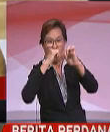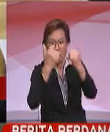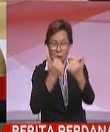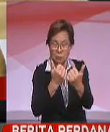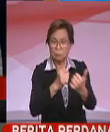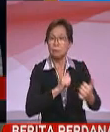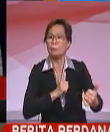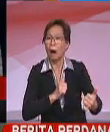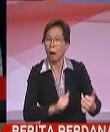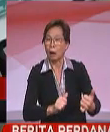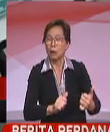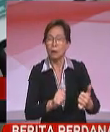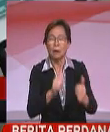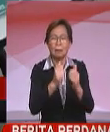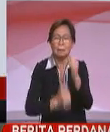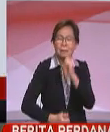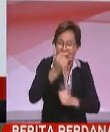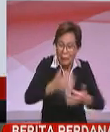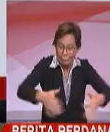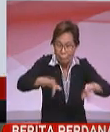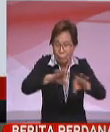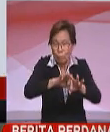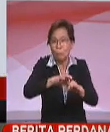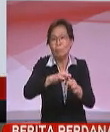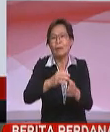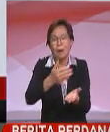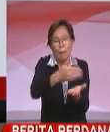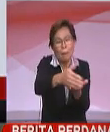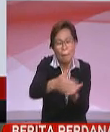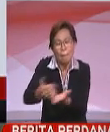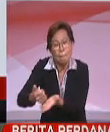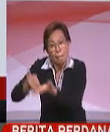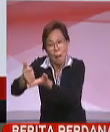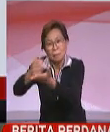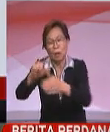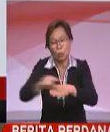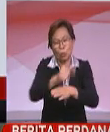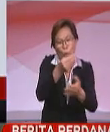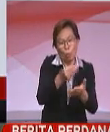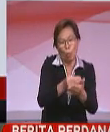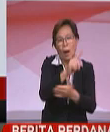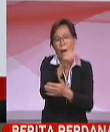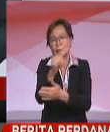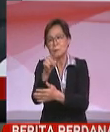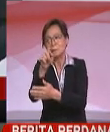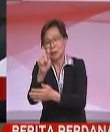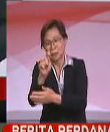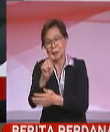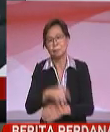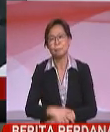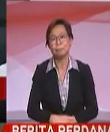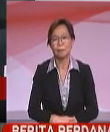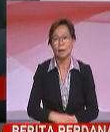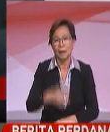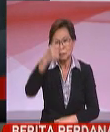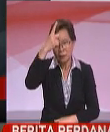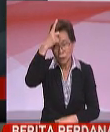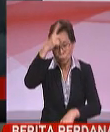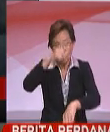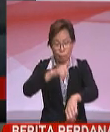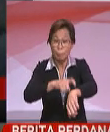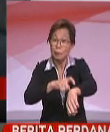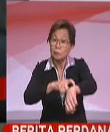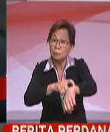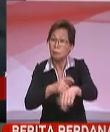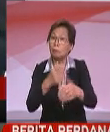agensi-agensi agama sangat signifikan dari segi pengagihan bantuan serta penggunaan wang zakat secara optimum. Baik Datuk, pada ketika itu